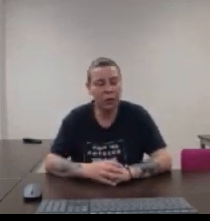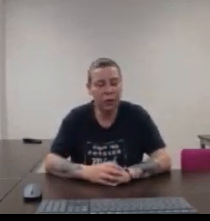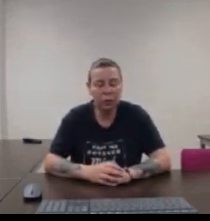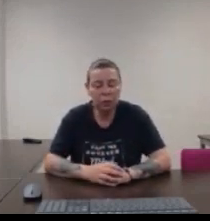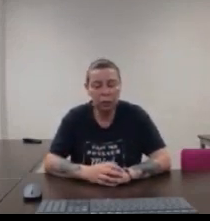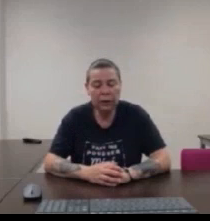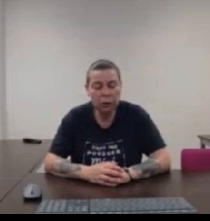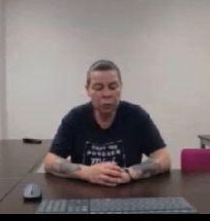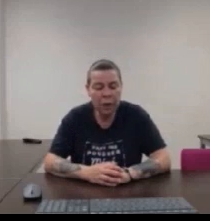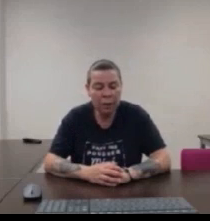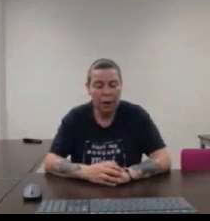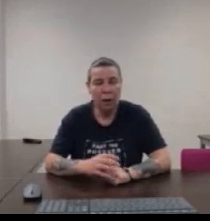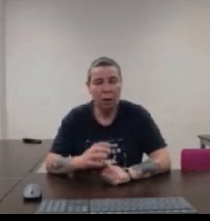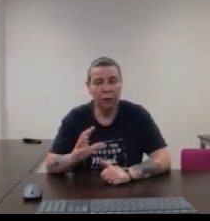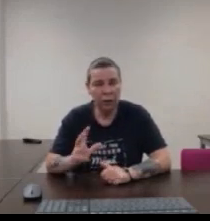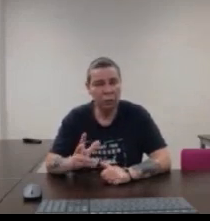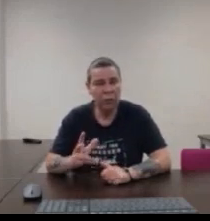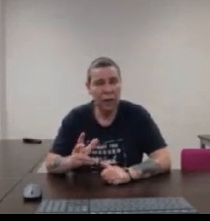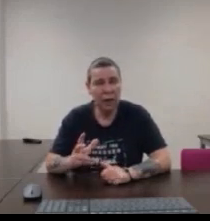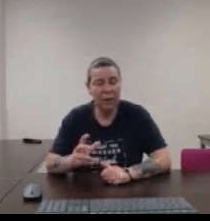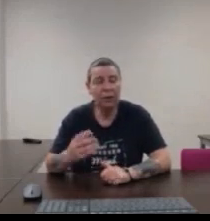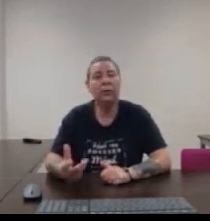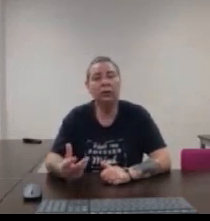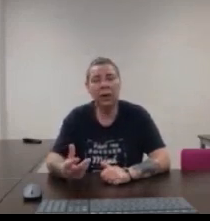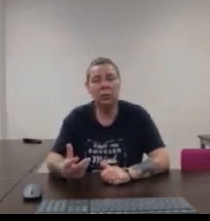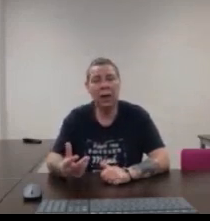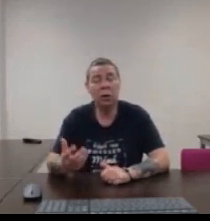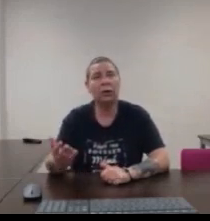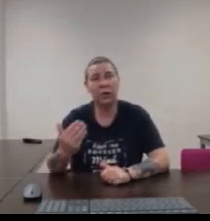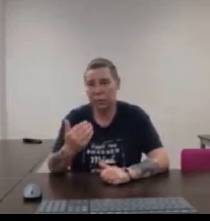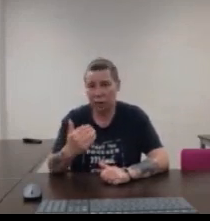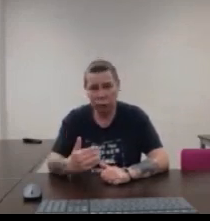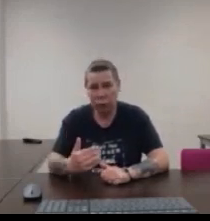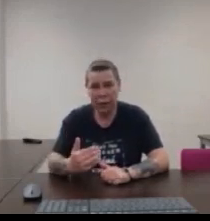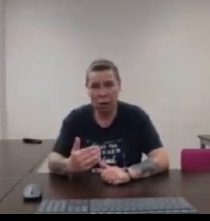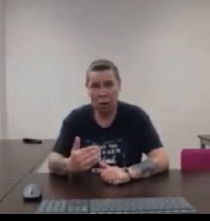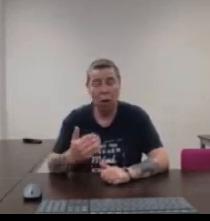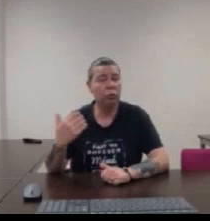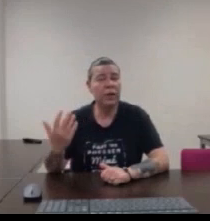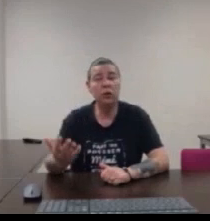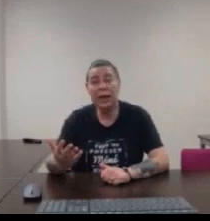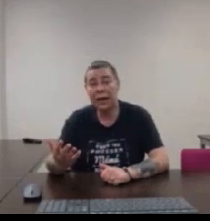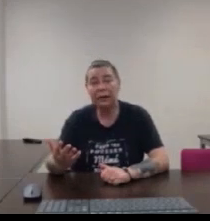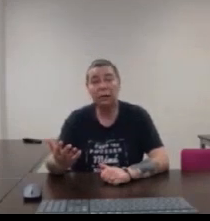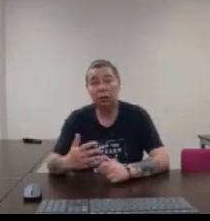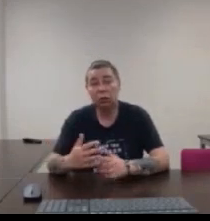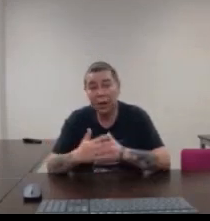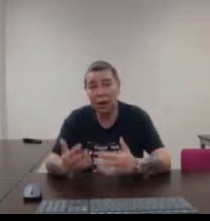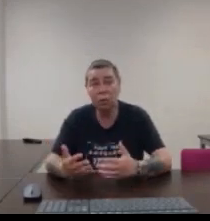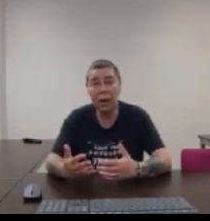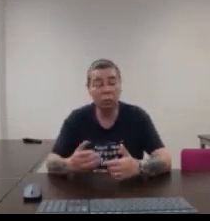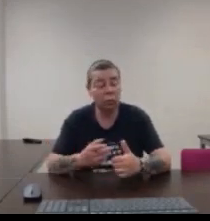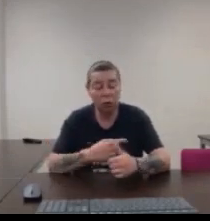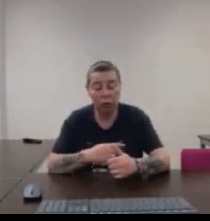semble émerger de ces études-là, c'est que l'exposition à la lumière bleue, alors sachant que c'est autant l'écran que les lumières LED